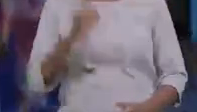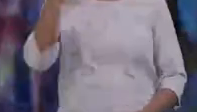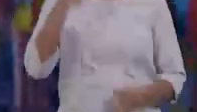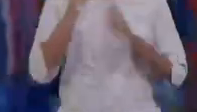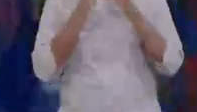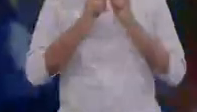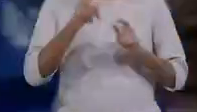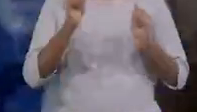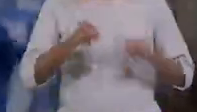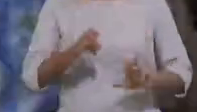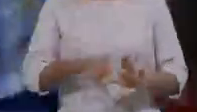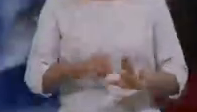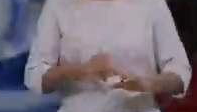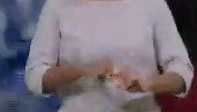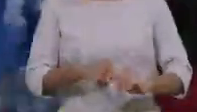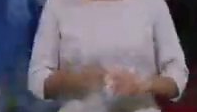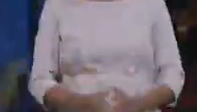Que Dieu vous bénisse pour vous asseoir.